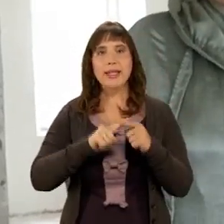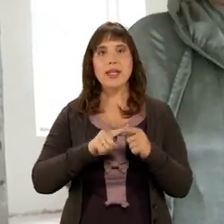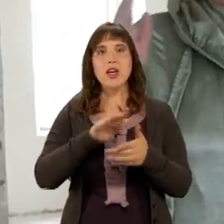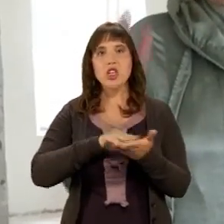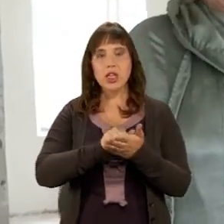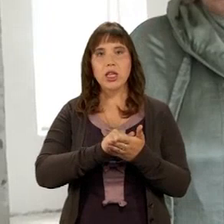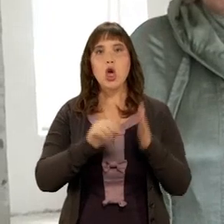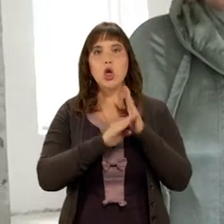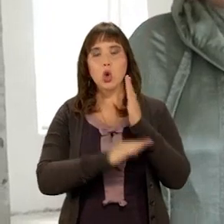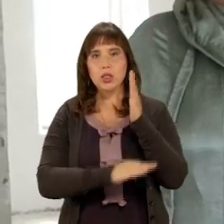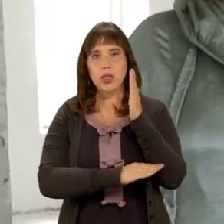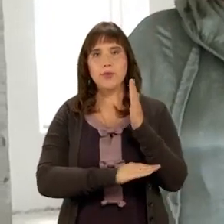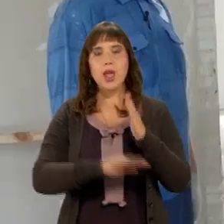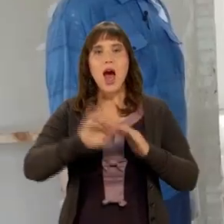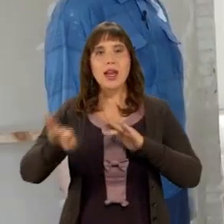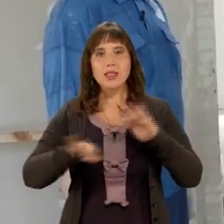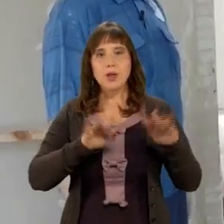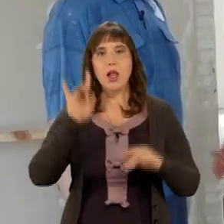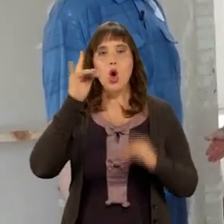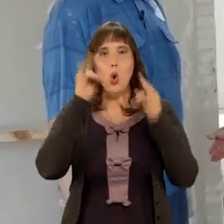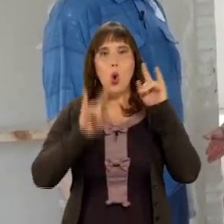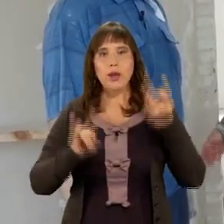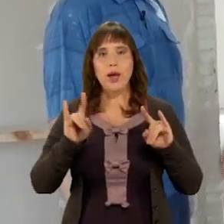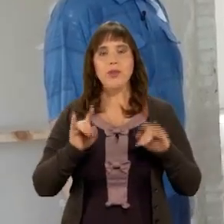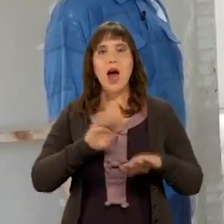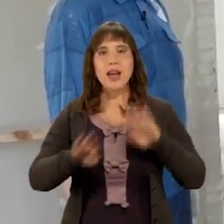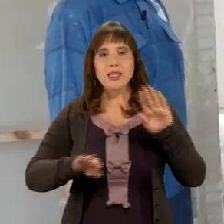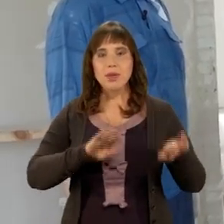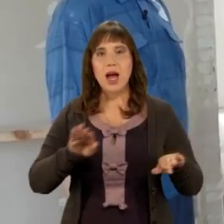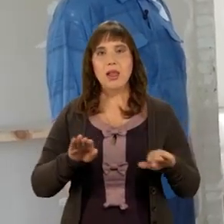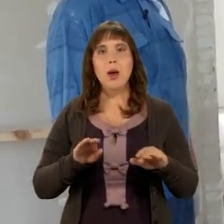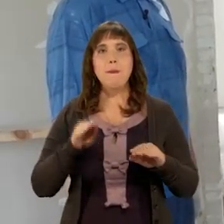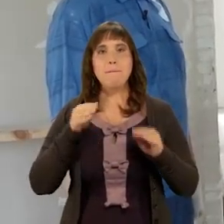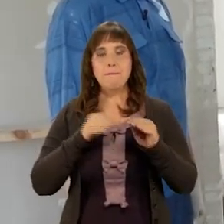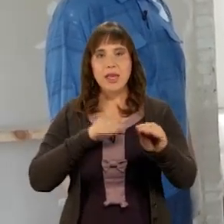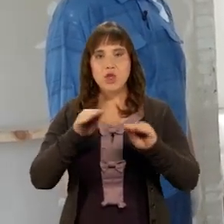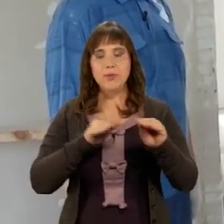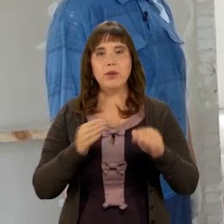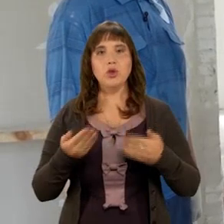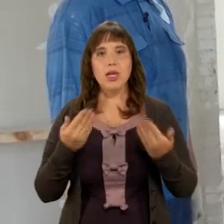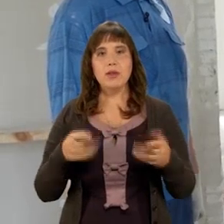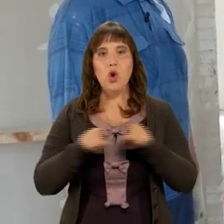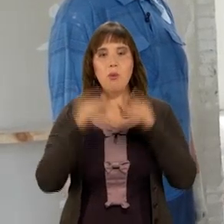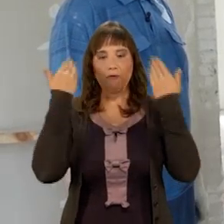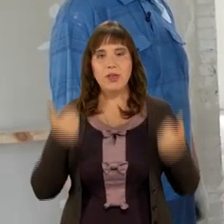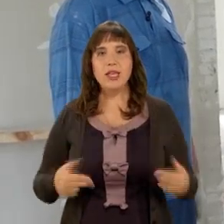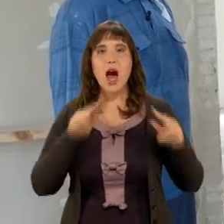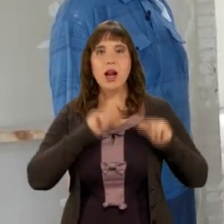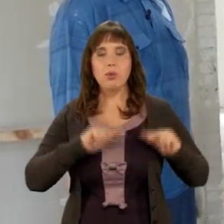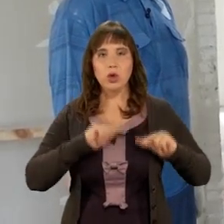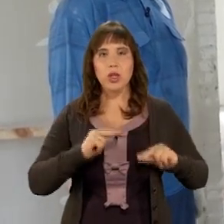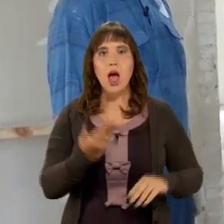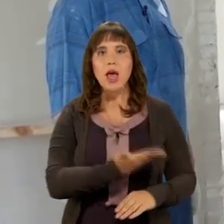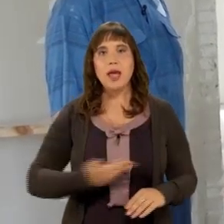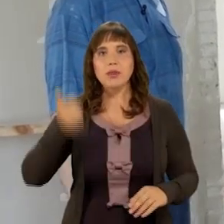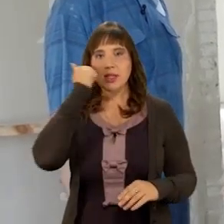печи. Окна, разбирал печи. И сейчас вот мы пришли, он, батюшка у нас вот в каком виде, он работает. Нам просто стыдно бывает иногда,